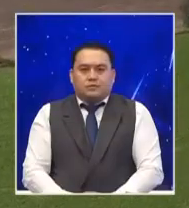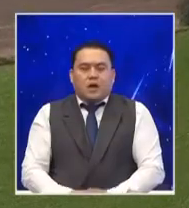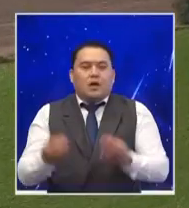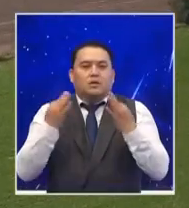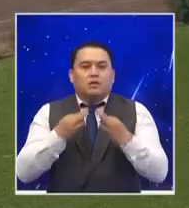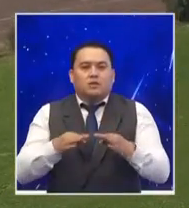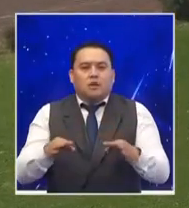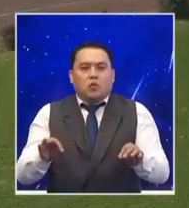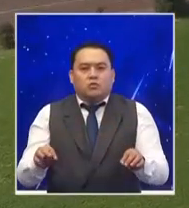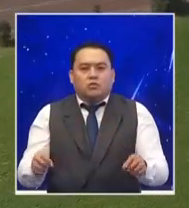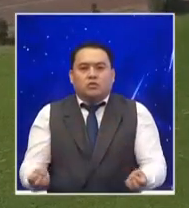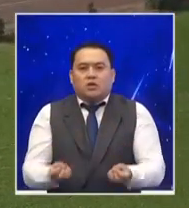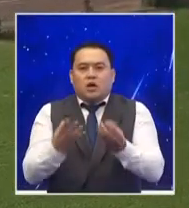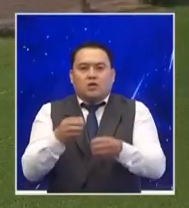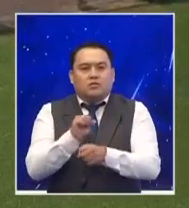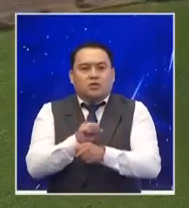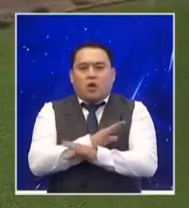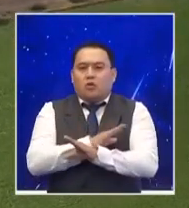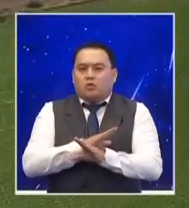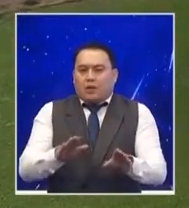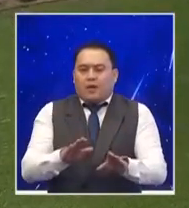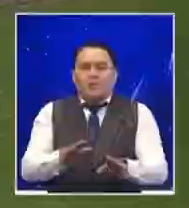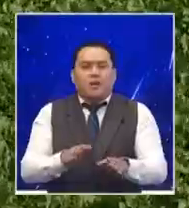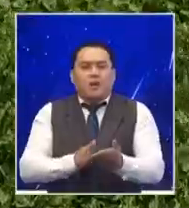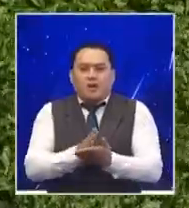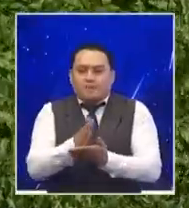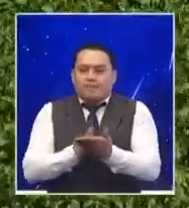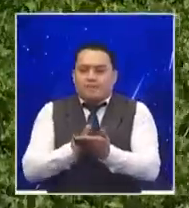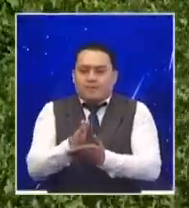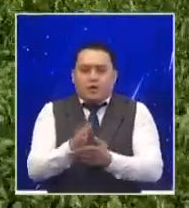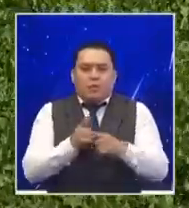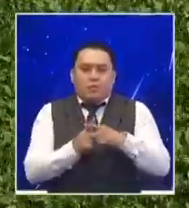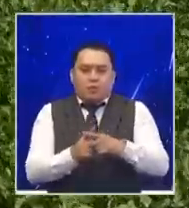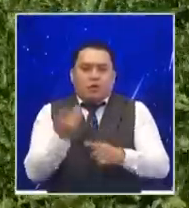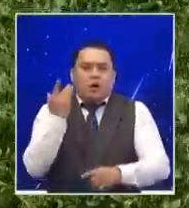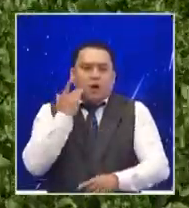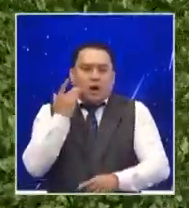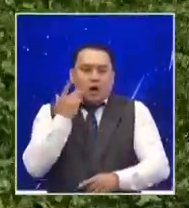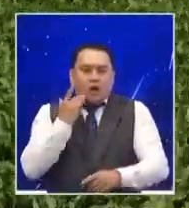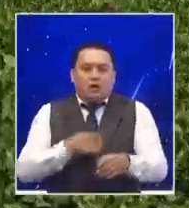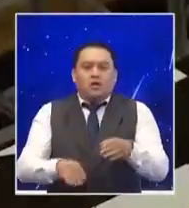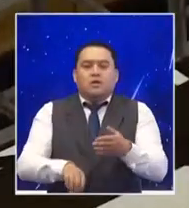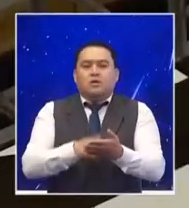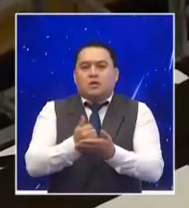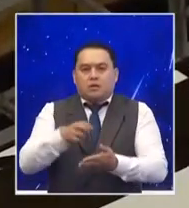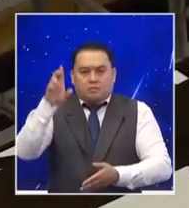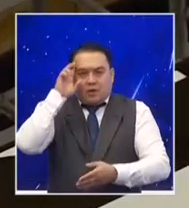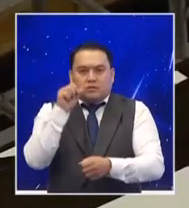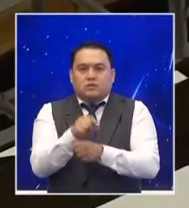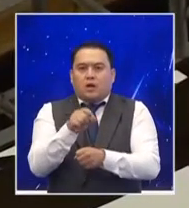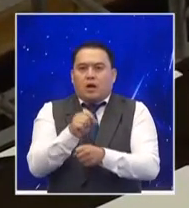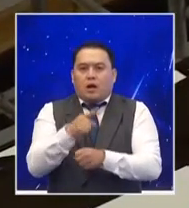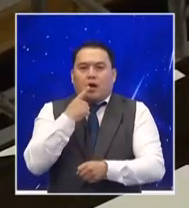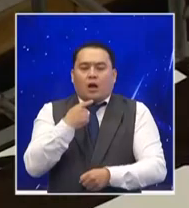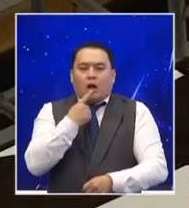Тәуелсіздік таңында жетісу жері тоқтаусыз дамып келеді. Қай саласын алмасаң да оң көрсеткіштерге ие. Елбасы тапсырмасына сәйкес қант